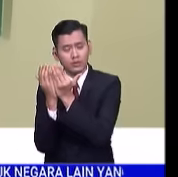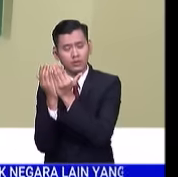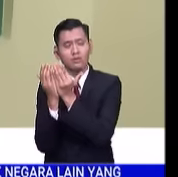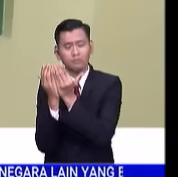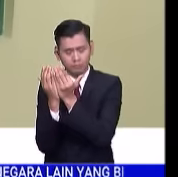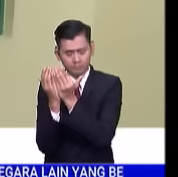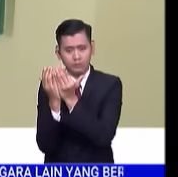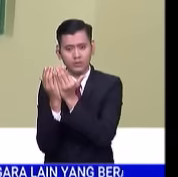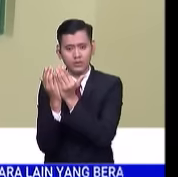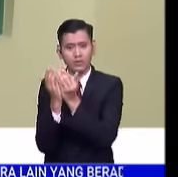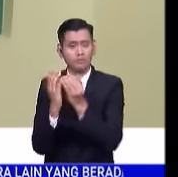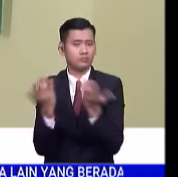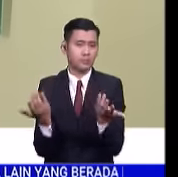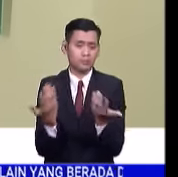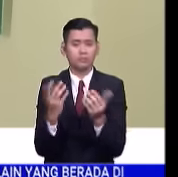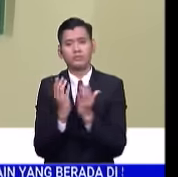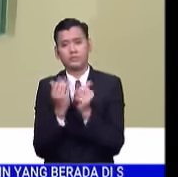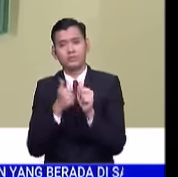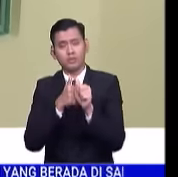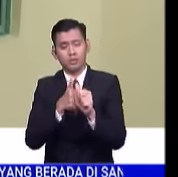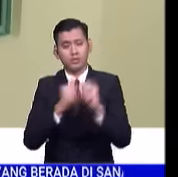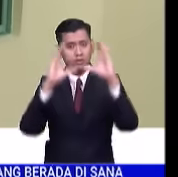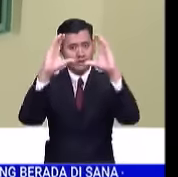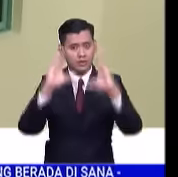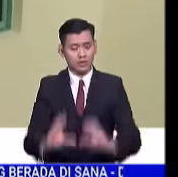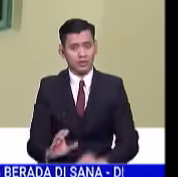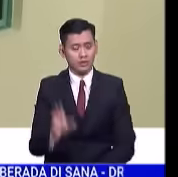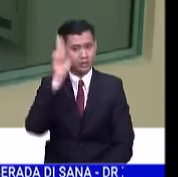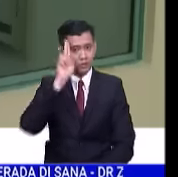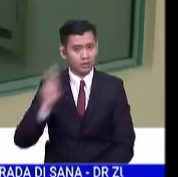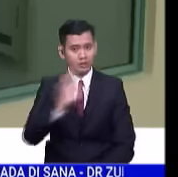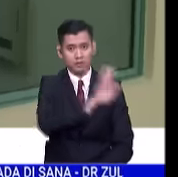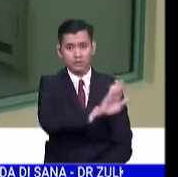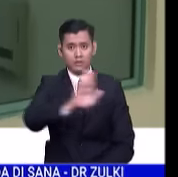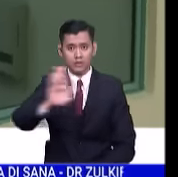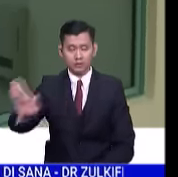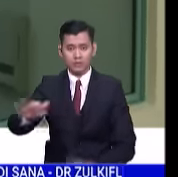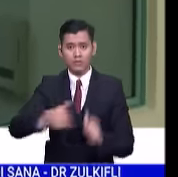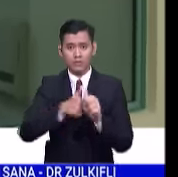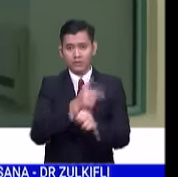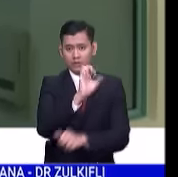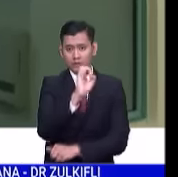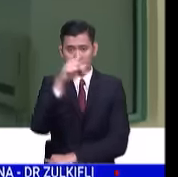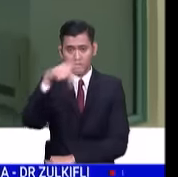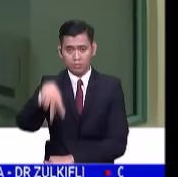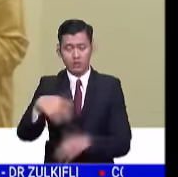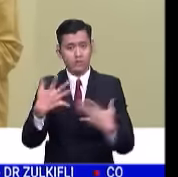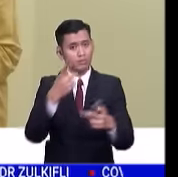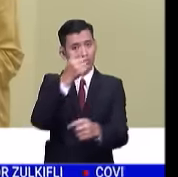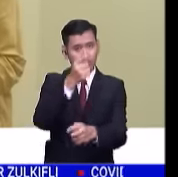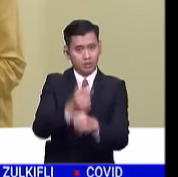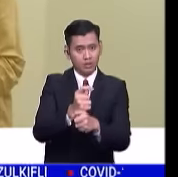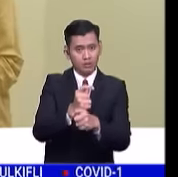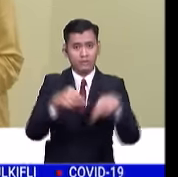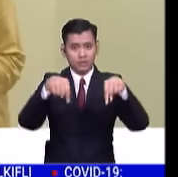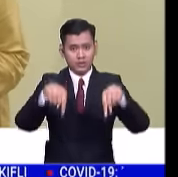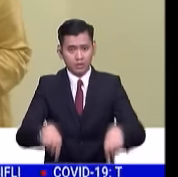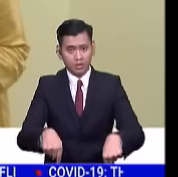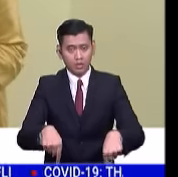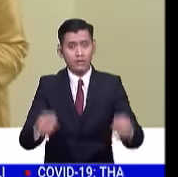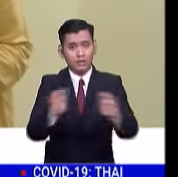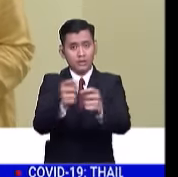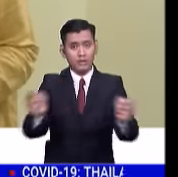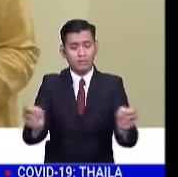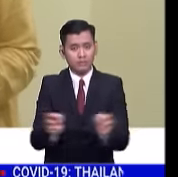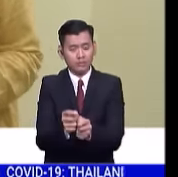secara kuantiti yang minimum mengikut SOP yang telah ditetapkan oleh pihak hospital. Dan ini merupakan galeri